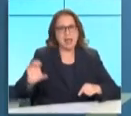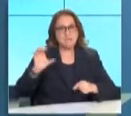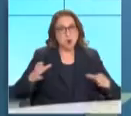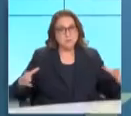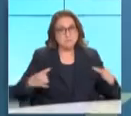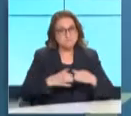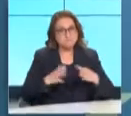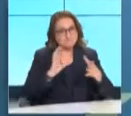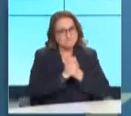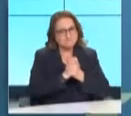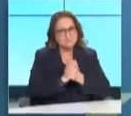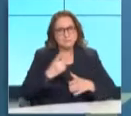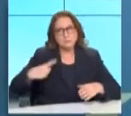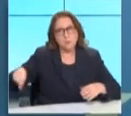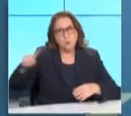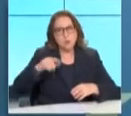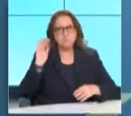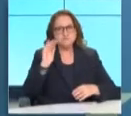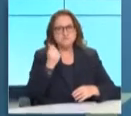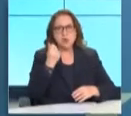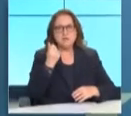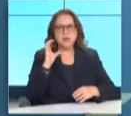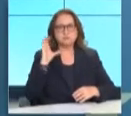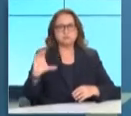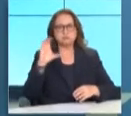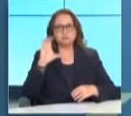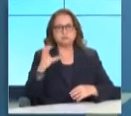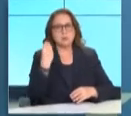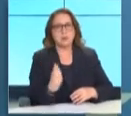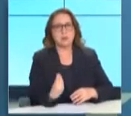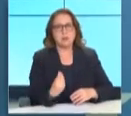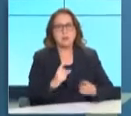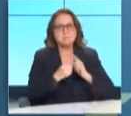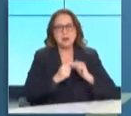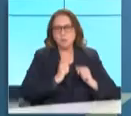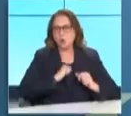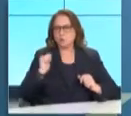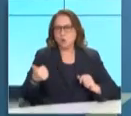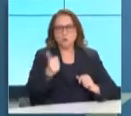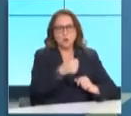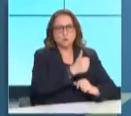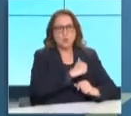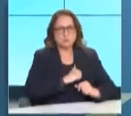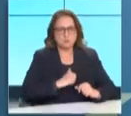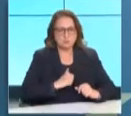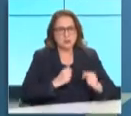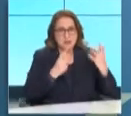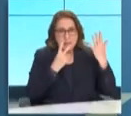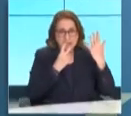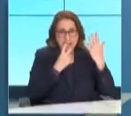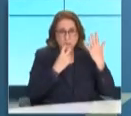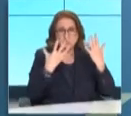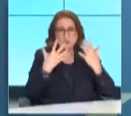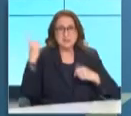σχέση με κάθε κράτος μέλος μεμονωμένα. Αν σκεφτείτε μόνο ότι το 75% του φυσικού αερίου που